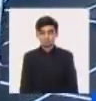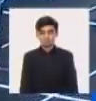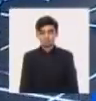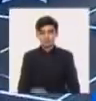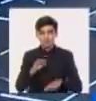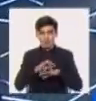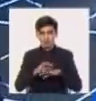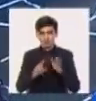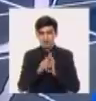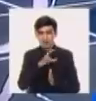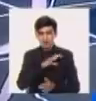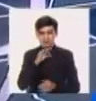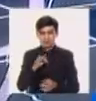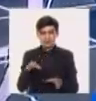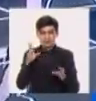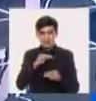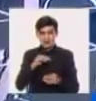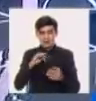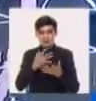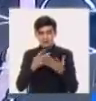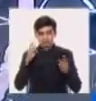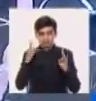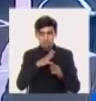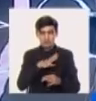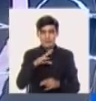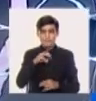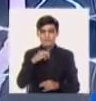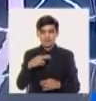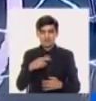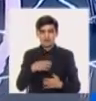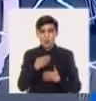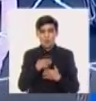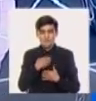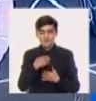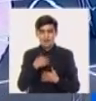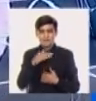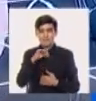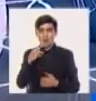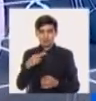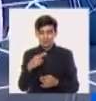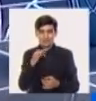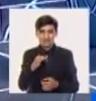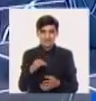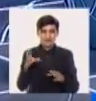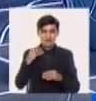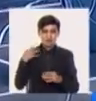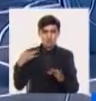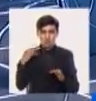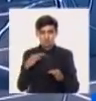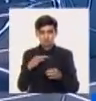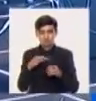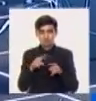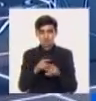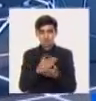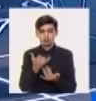Индет басталғалы сыннан арылмай жүрген медициналық сақтандыру қоры мен әскі фармация башыларына тықыр таянған сияқты.